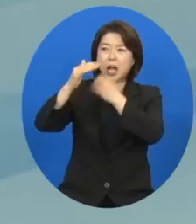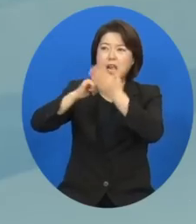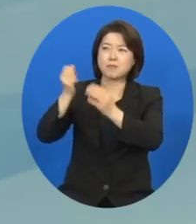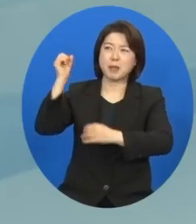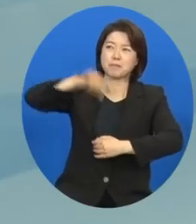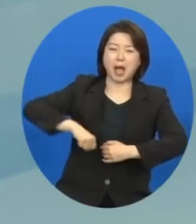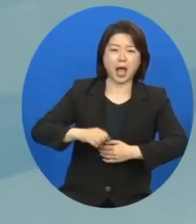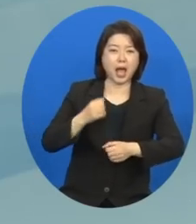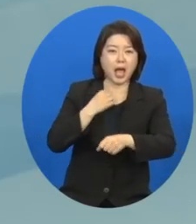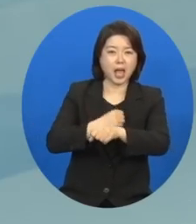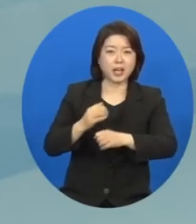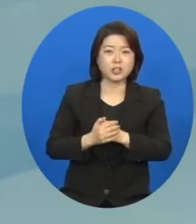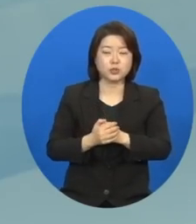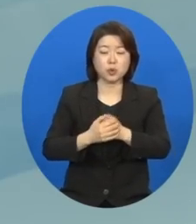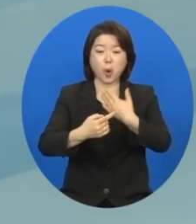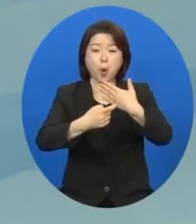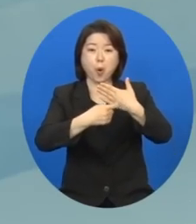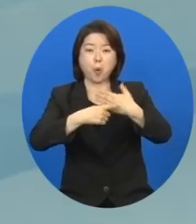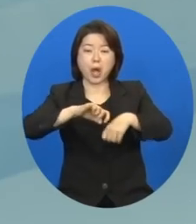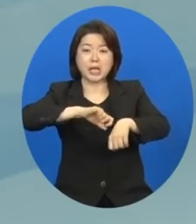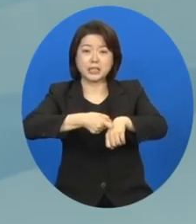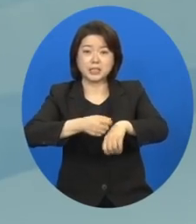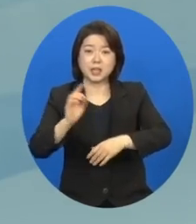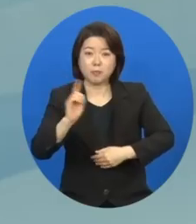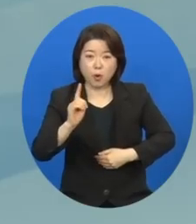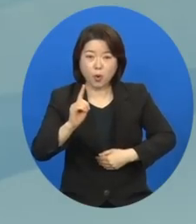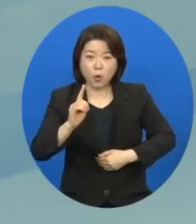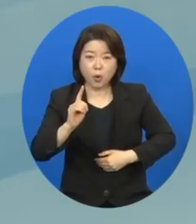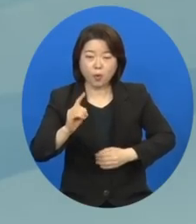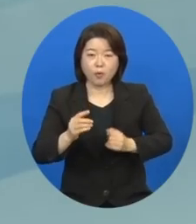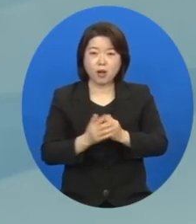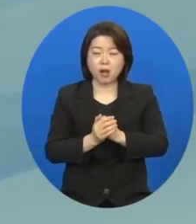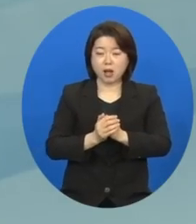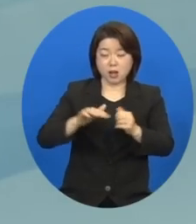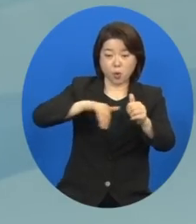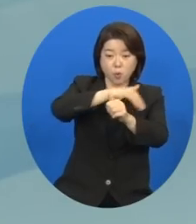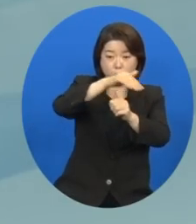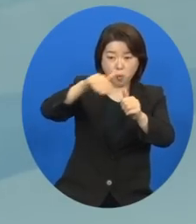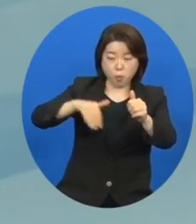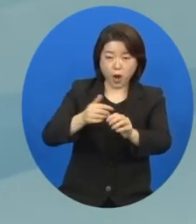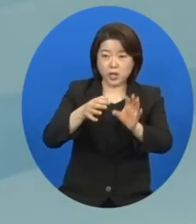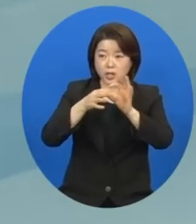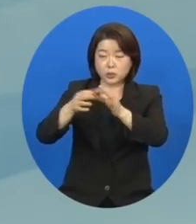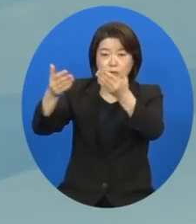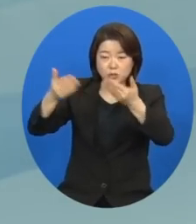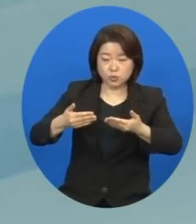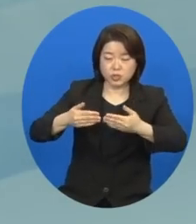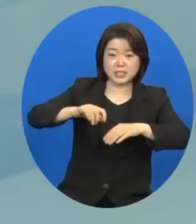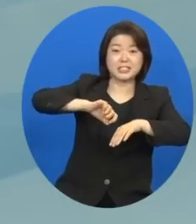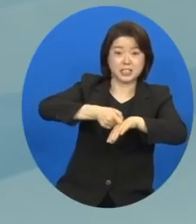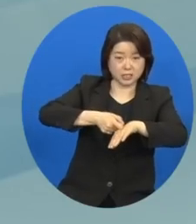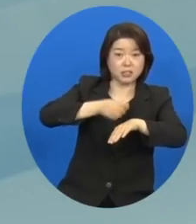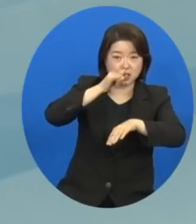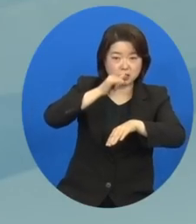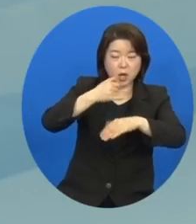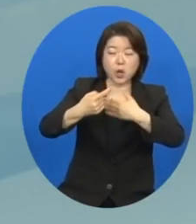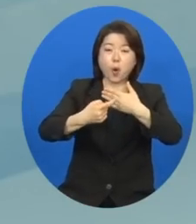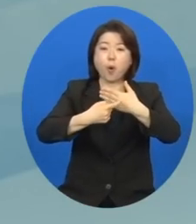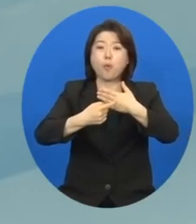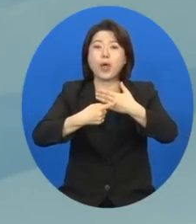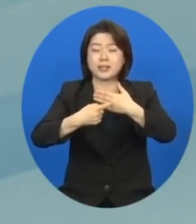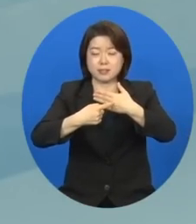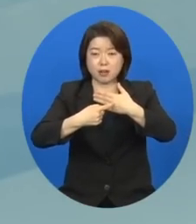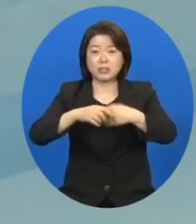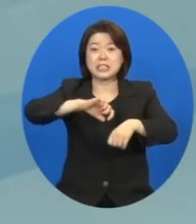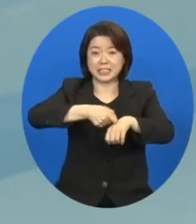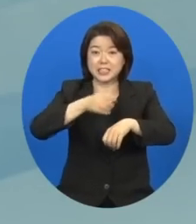지난주에 말씀드린 외적 징계, 외적 징계가 뭐죠? 환경을 통해서 주시는 징계입니다.